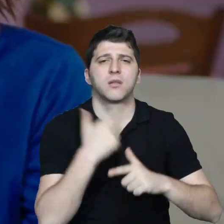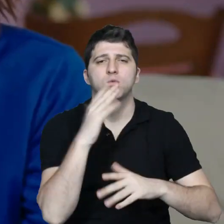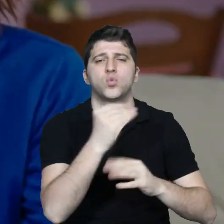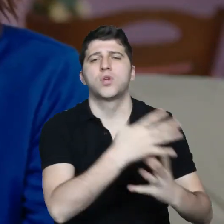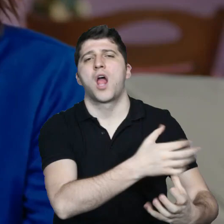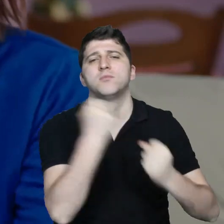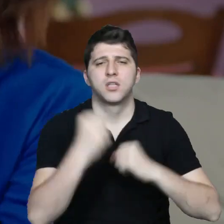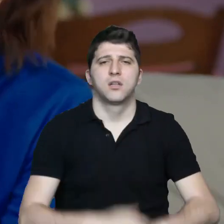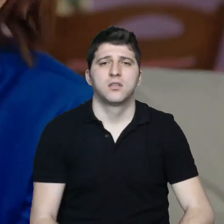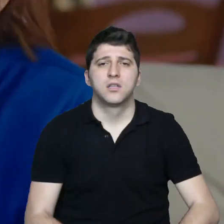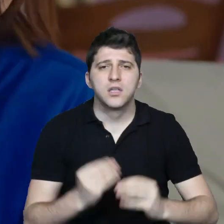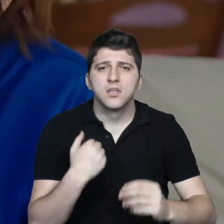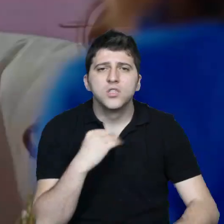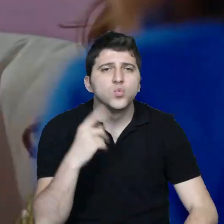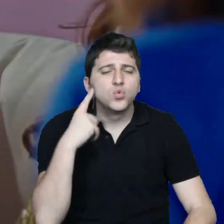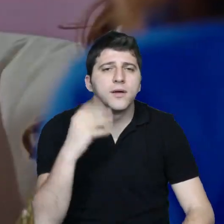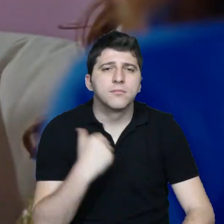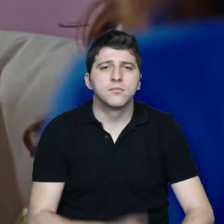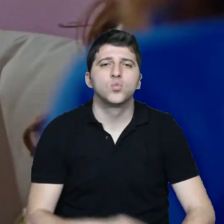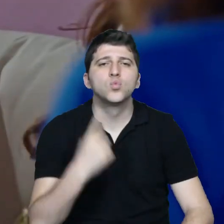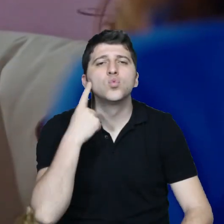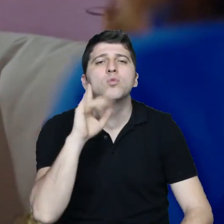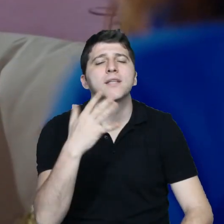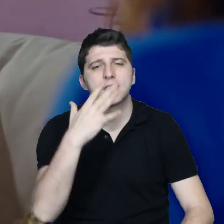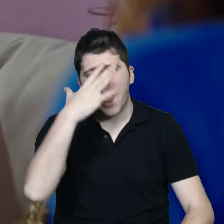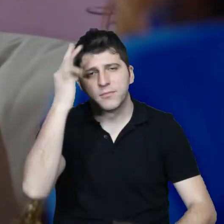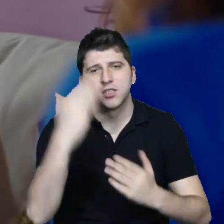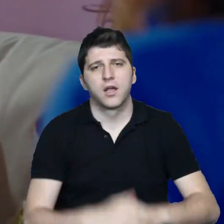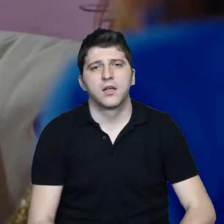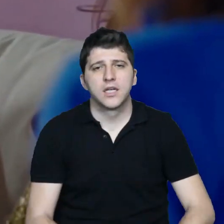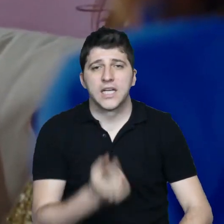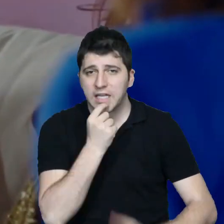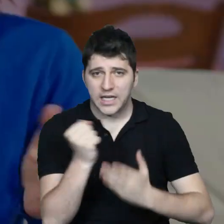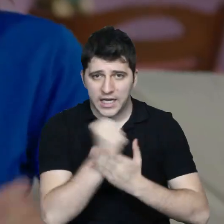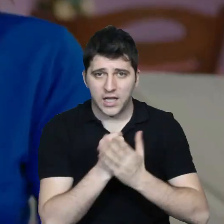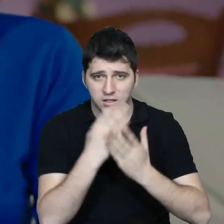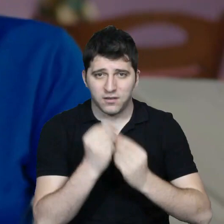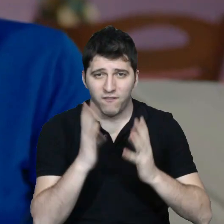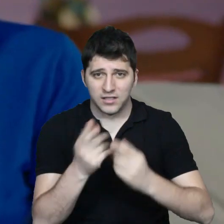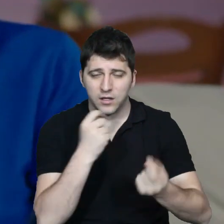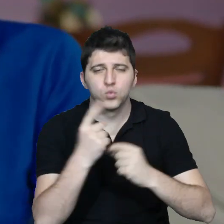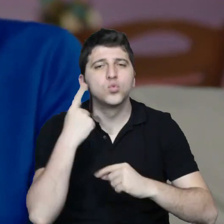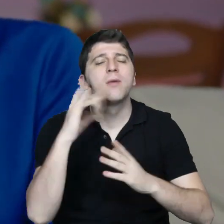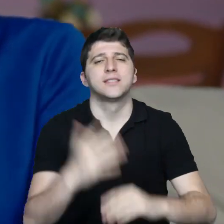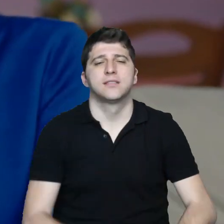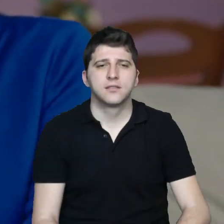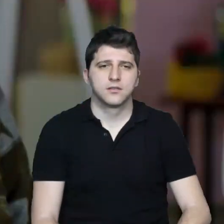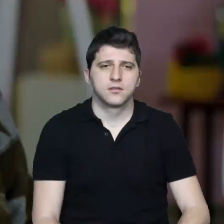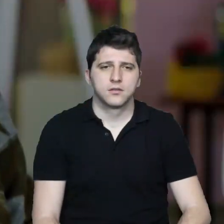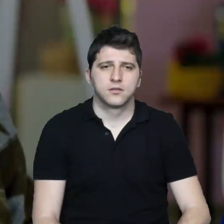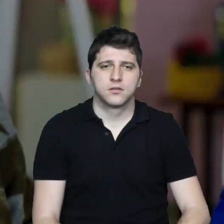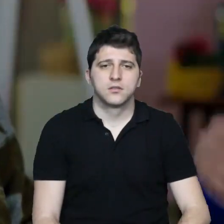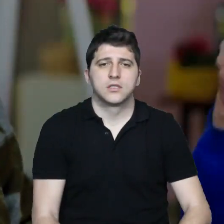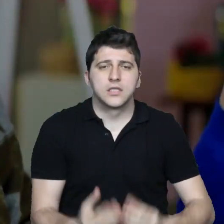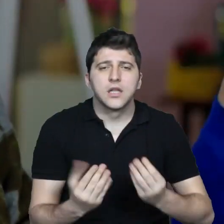çocuğu İbrahim'den. İyi de ben hiç duymadım. Duymazsın hemşire. İlaçları içersen öyle avuç avuç dünyayı duymazsın. İyi